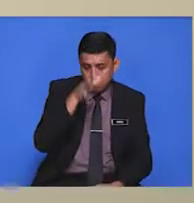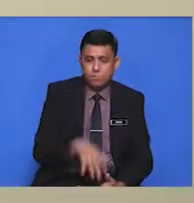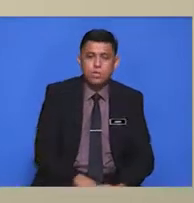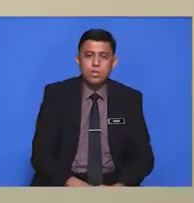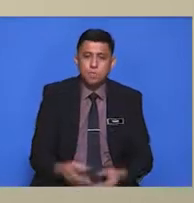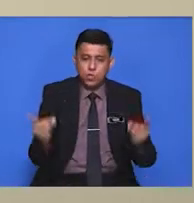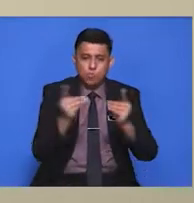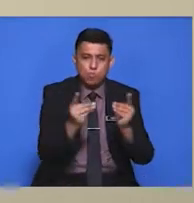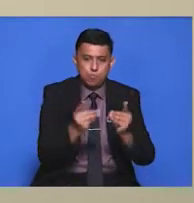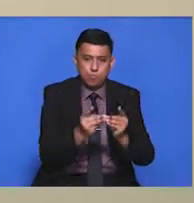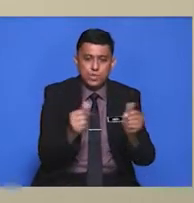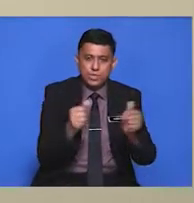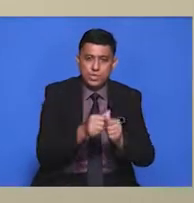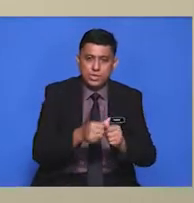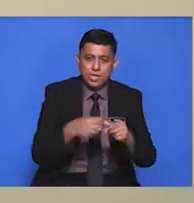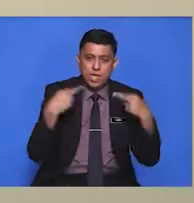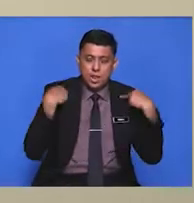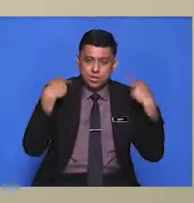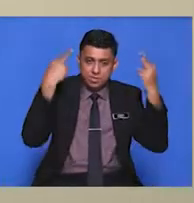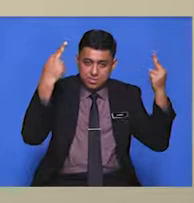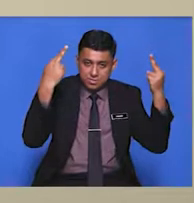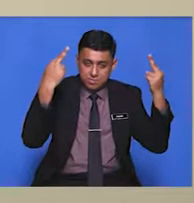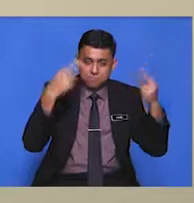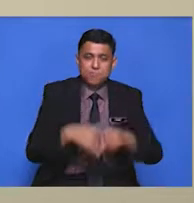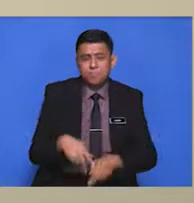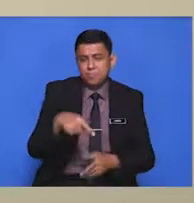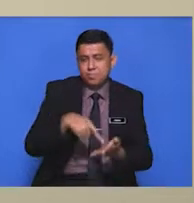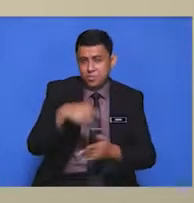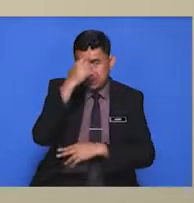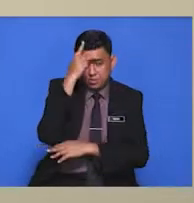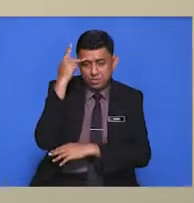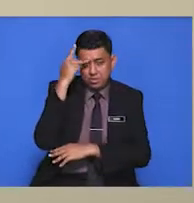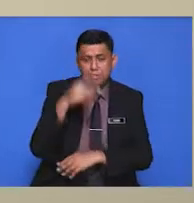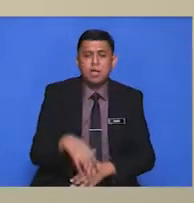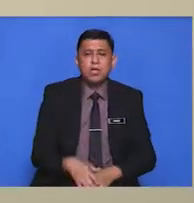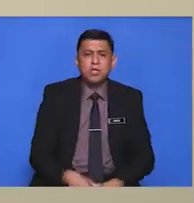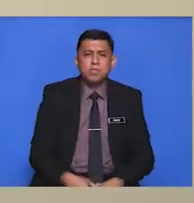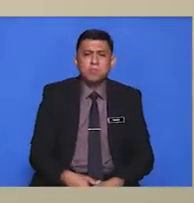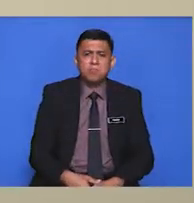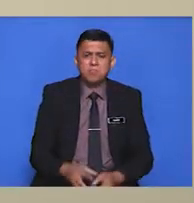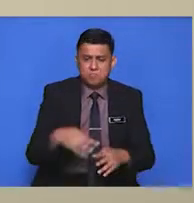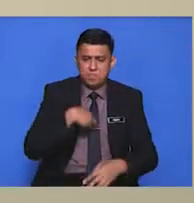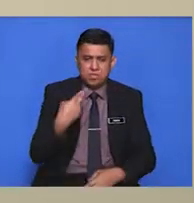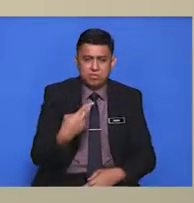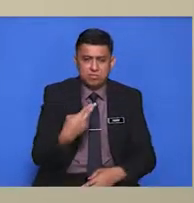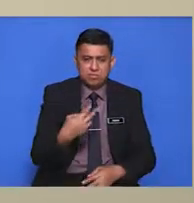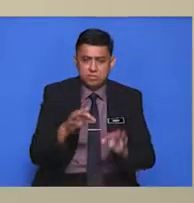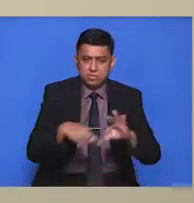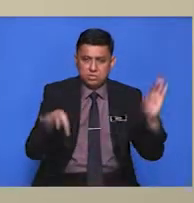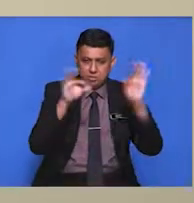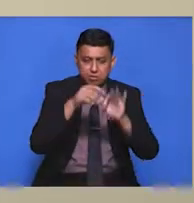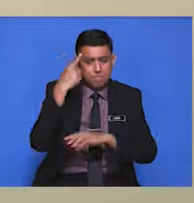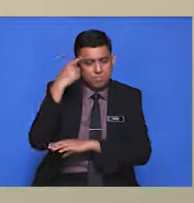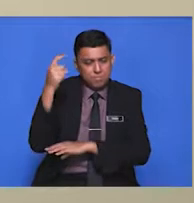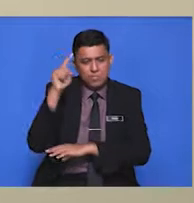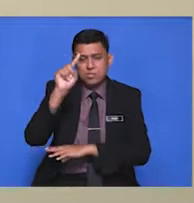seekor raksasa di lereng bukit. Ini kerana ibu bapanya menganggap cerita tersebut hanyalah khayalan